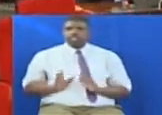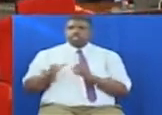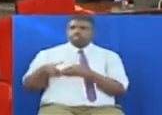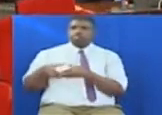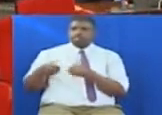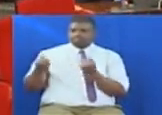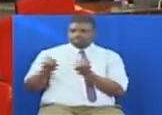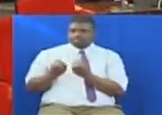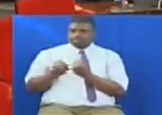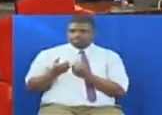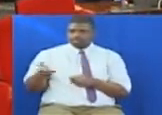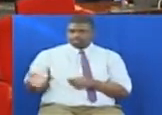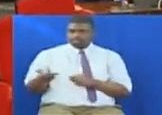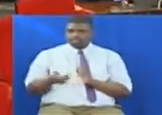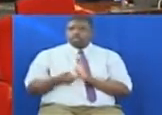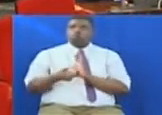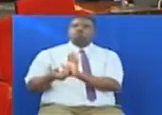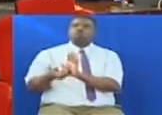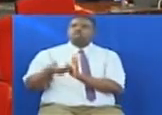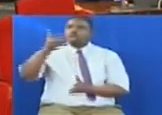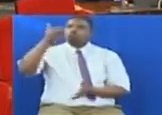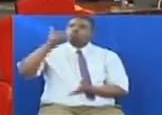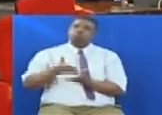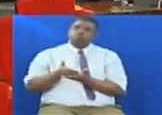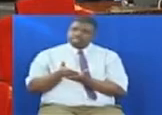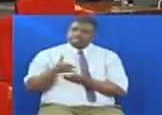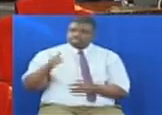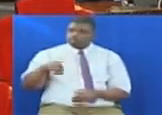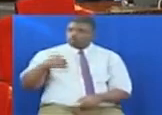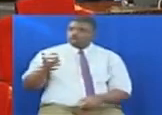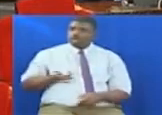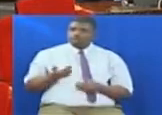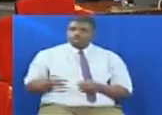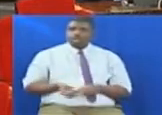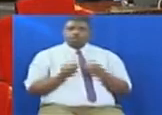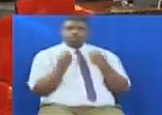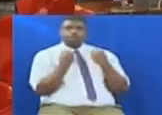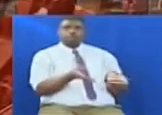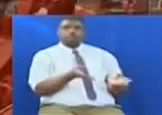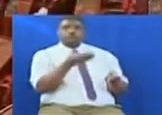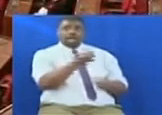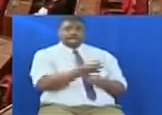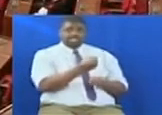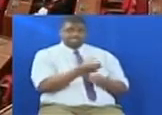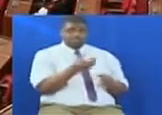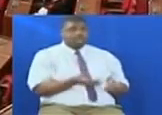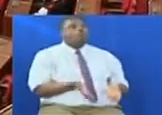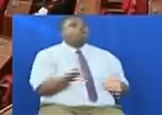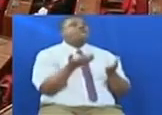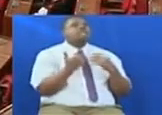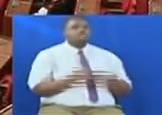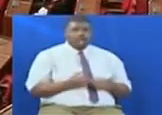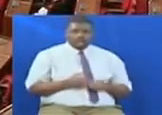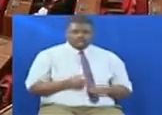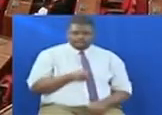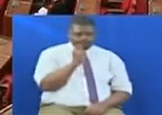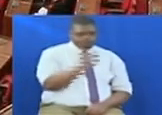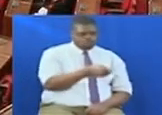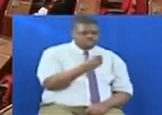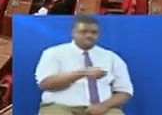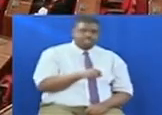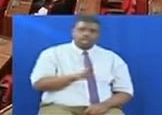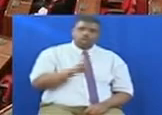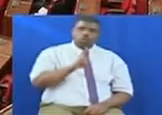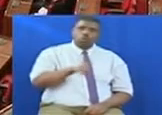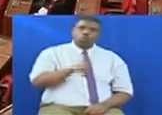iliyoundwa, ameonesha kweli wanawake wakipewa kazi wanaweza. Kwa hiyo tunampongeza sana mheshimiwa Umi kwa